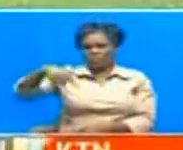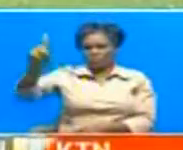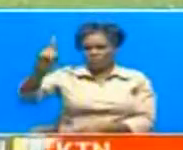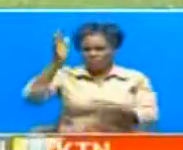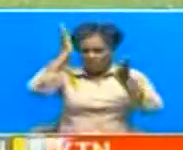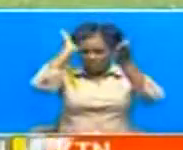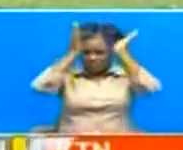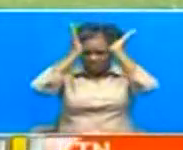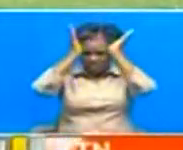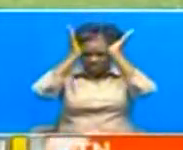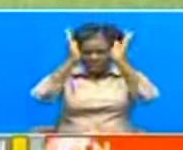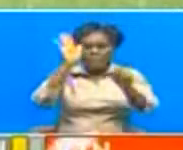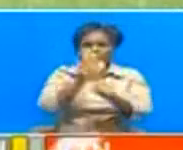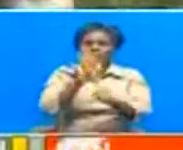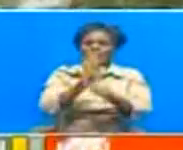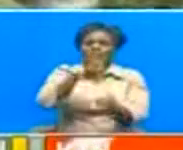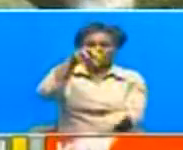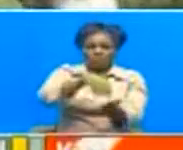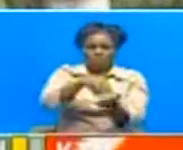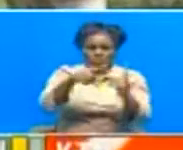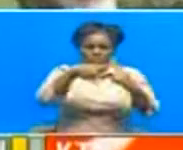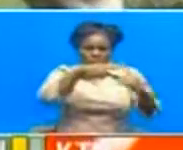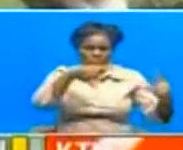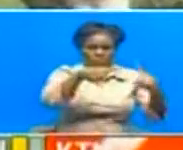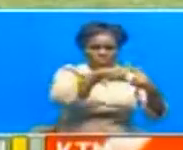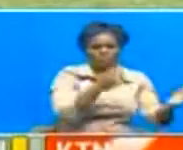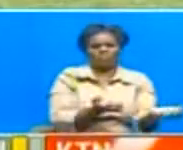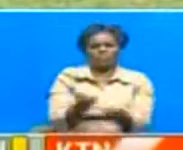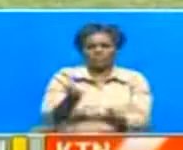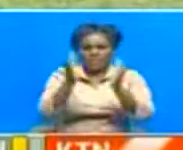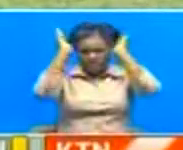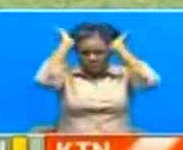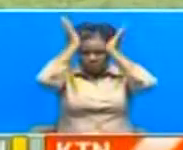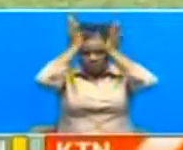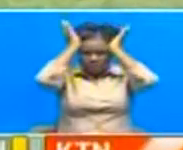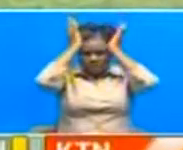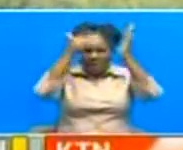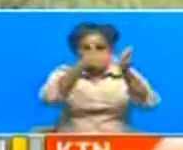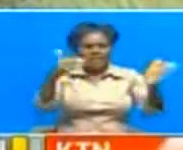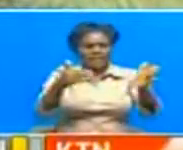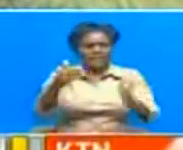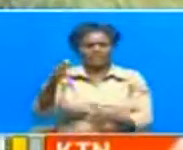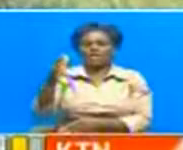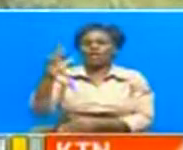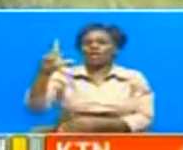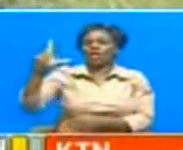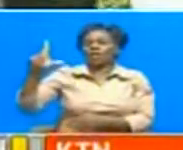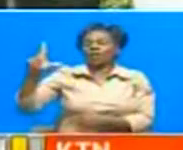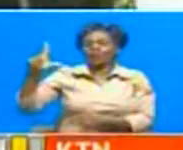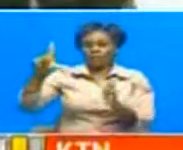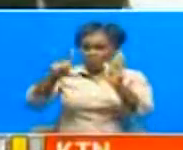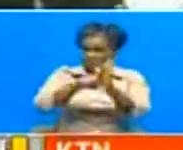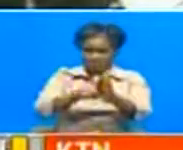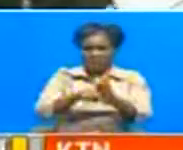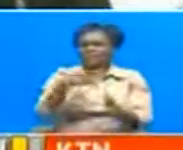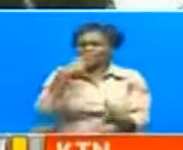hicho imetokana na ongezeko la visa vya uchinjaji na uzaji wa punda kinyume cha sheria, hasa eneo la Naivasha,